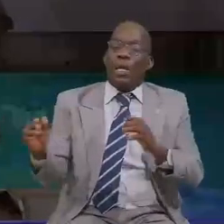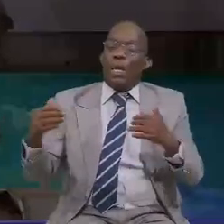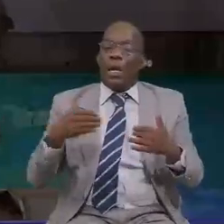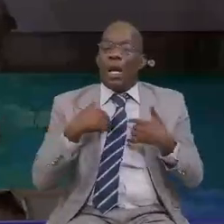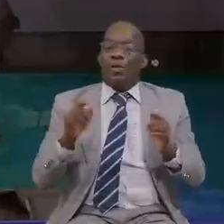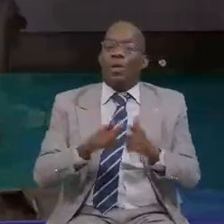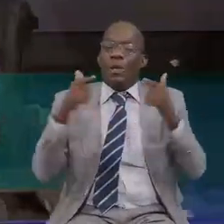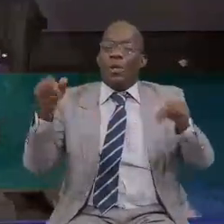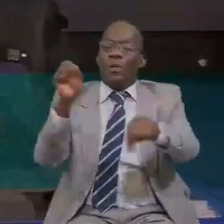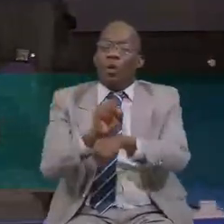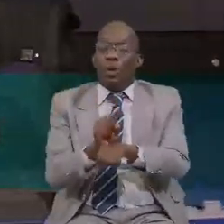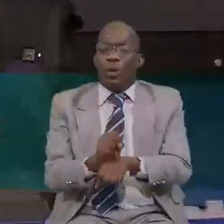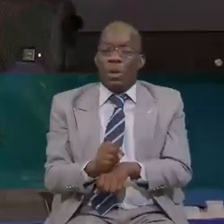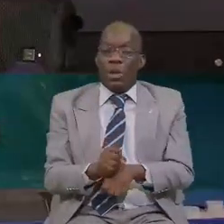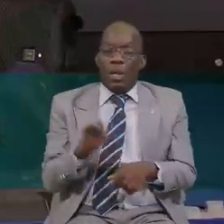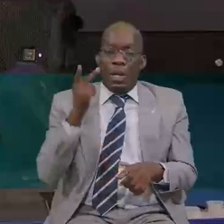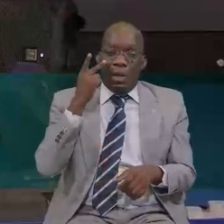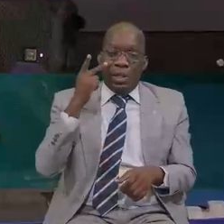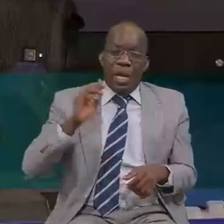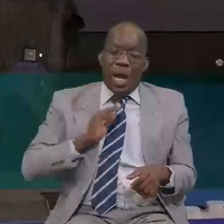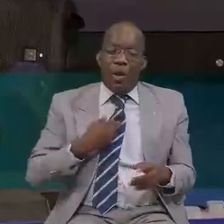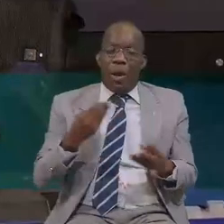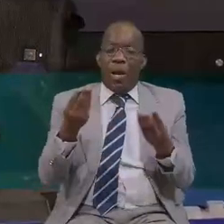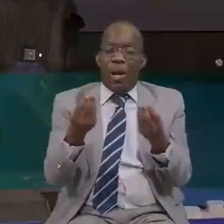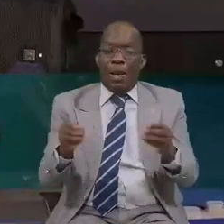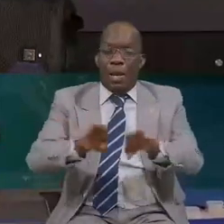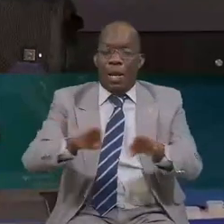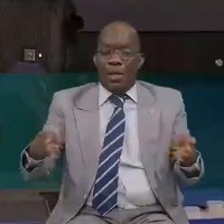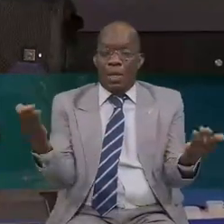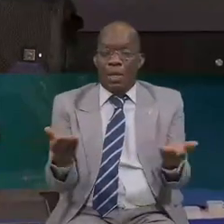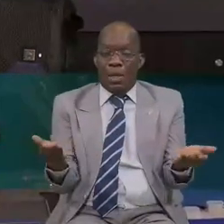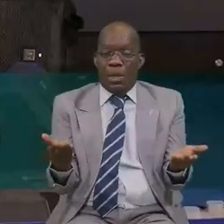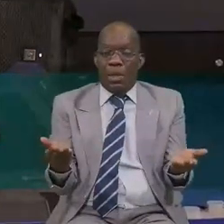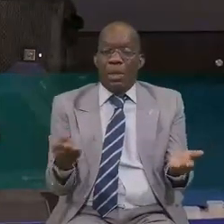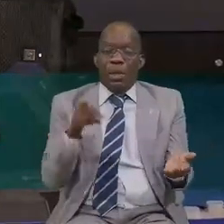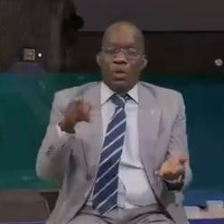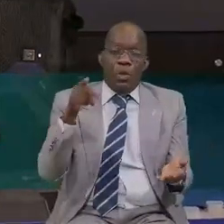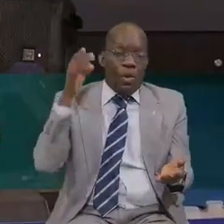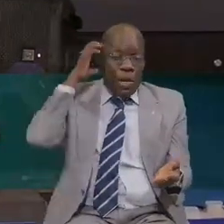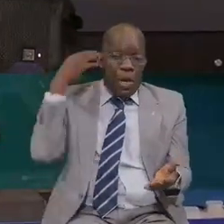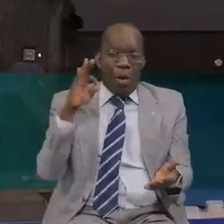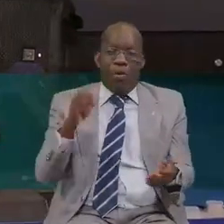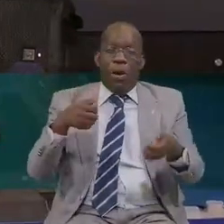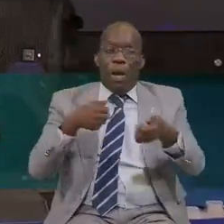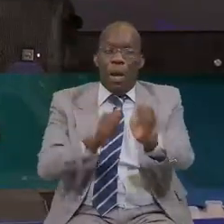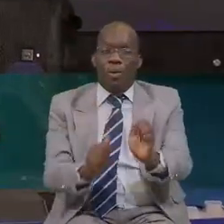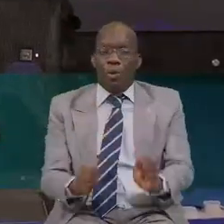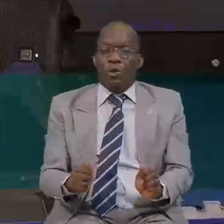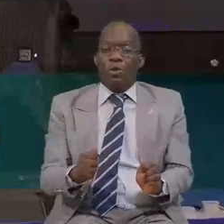Si nous pensons à notre pays, les apôtres, Babalola, il est venu avant